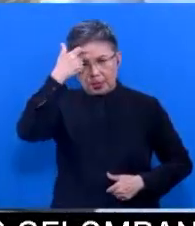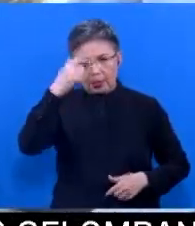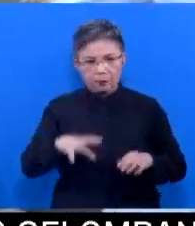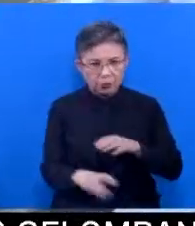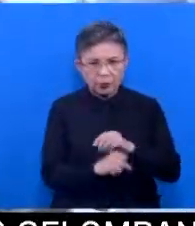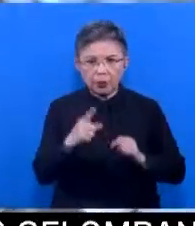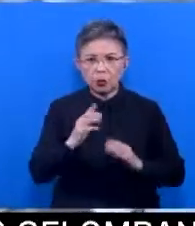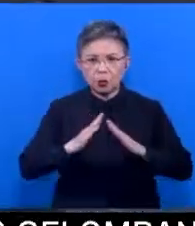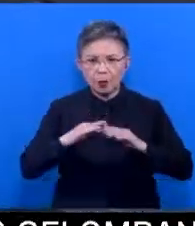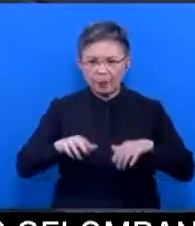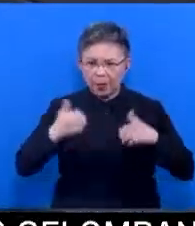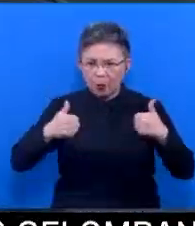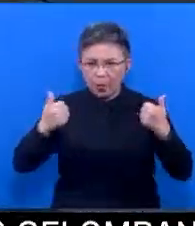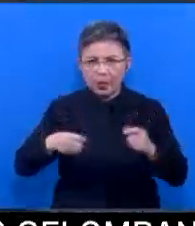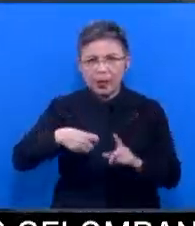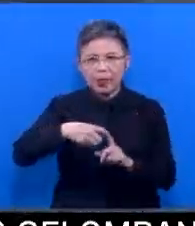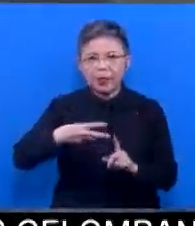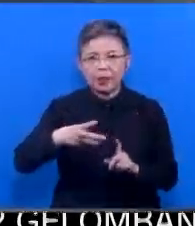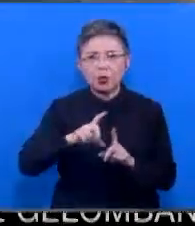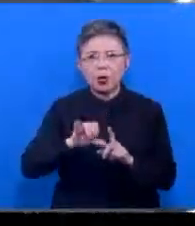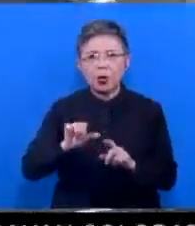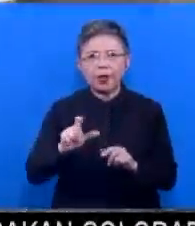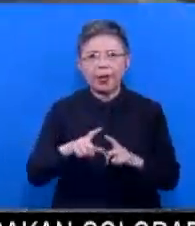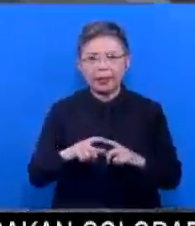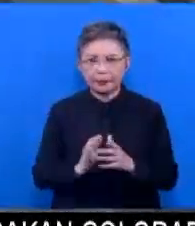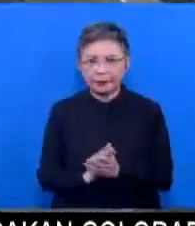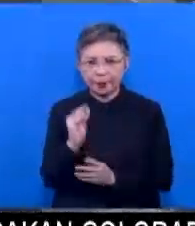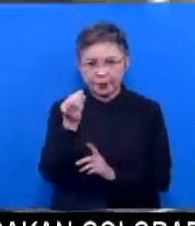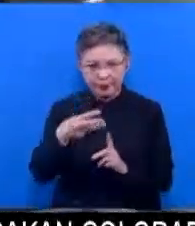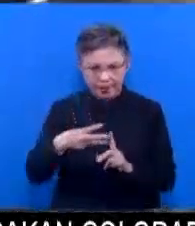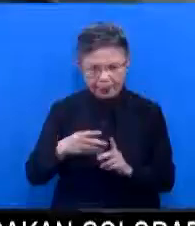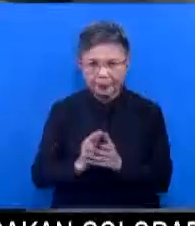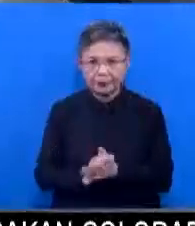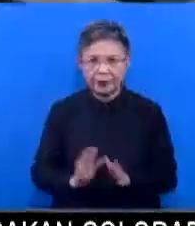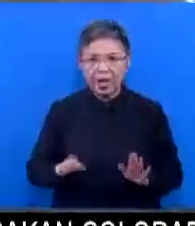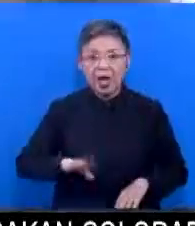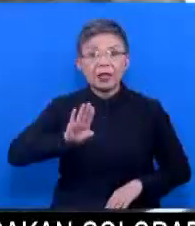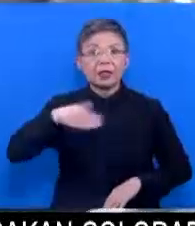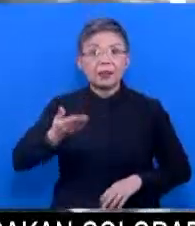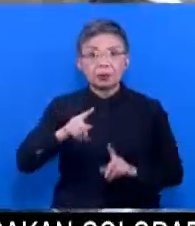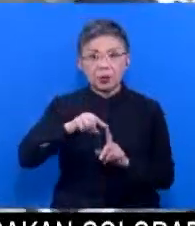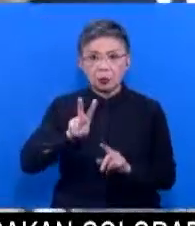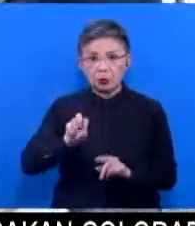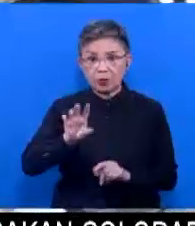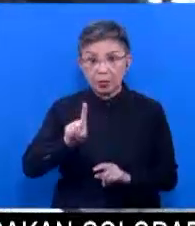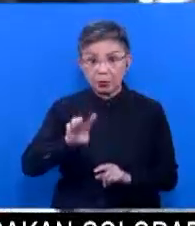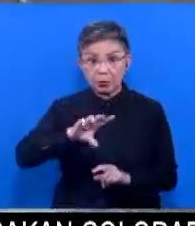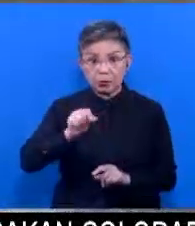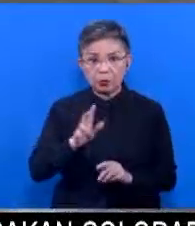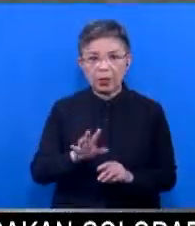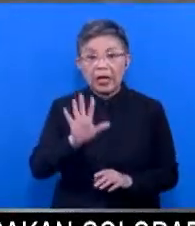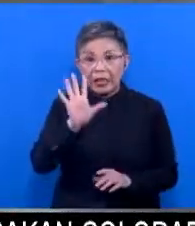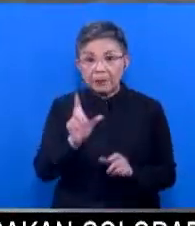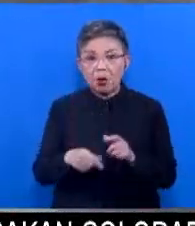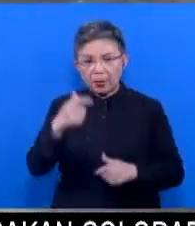pencurian sebuah rumah mewah di Kedoya, Kebon Jeruk, Jakarta Barat. Sejak Sabtu 20 Maret, 5 pelaku ditahan